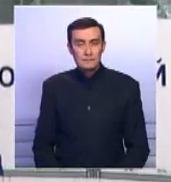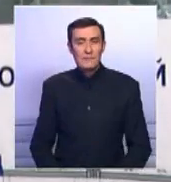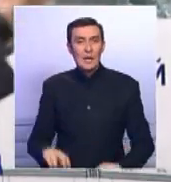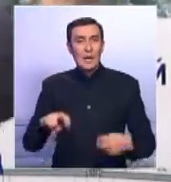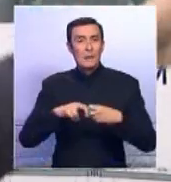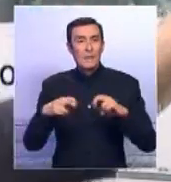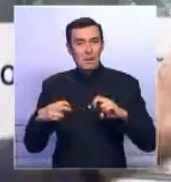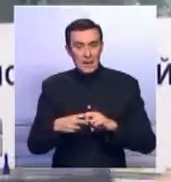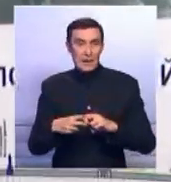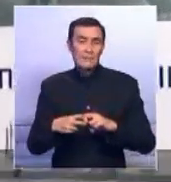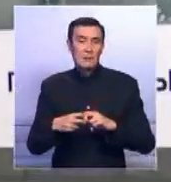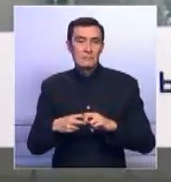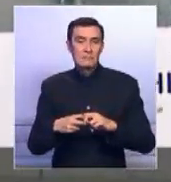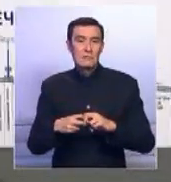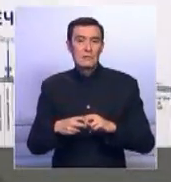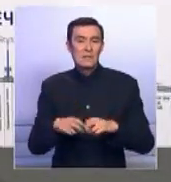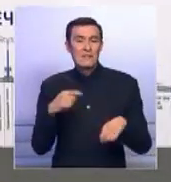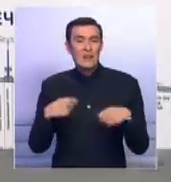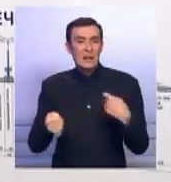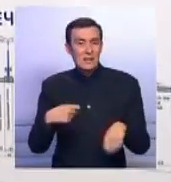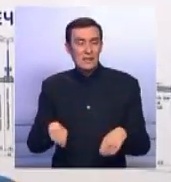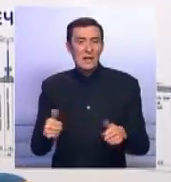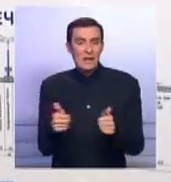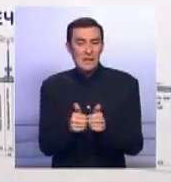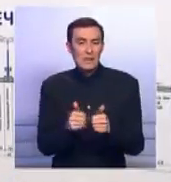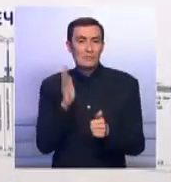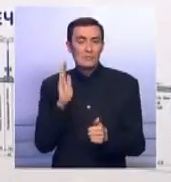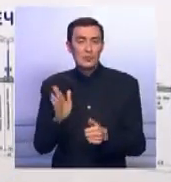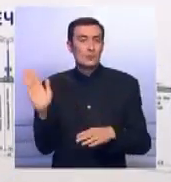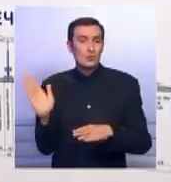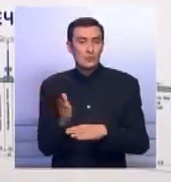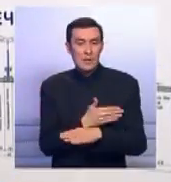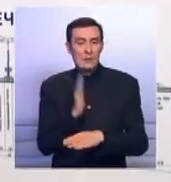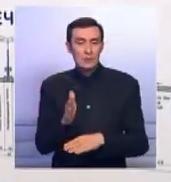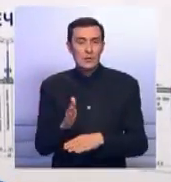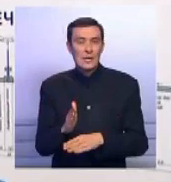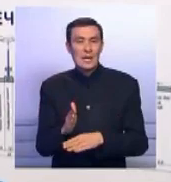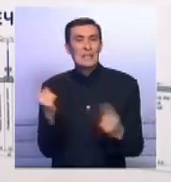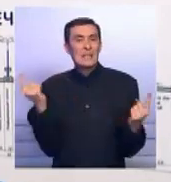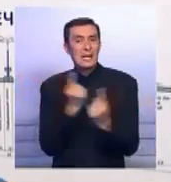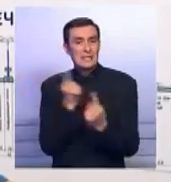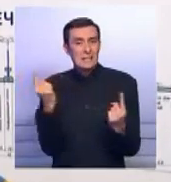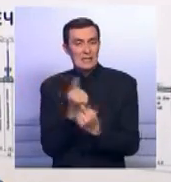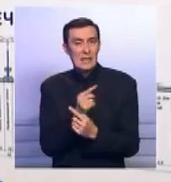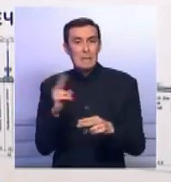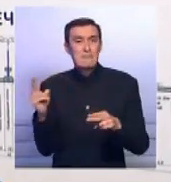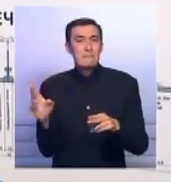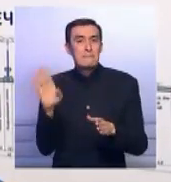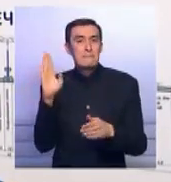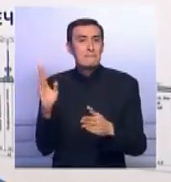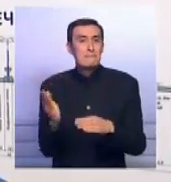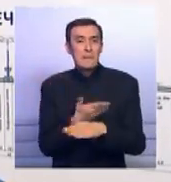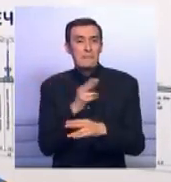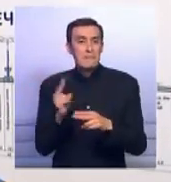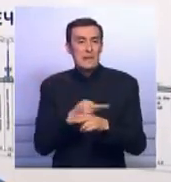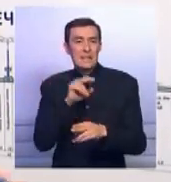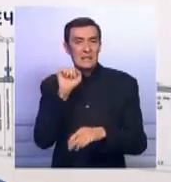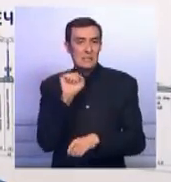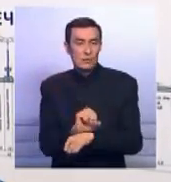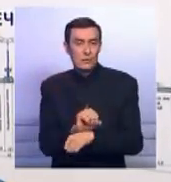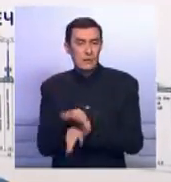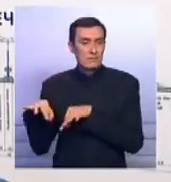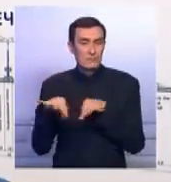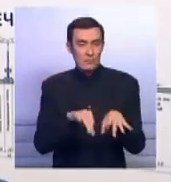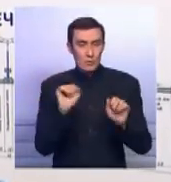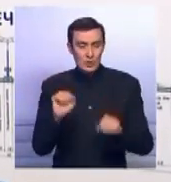Проблема Алтын-Орды будет снята. Посредине будет с одной стороны 2 транзитных без остановки в сторону Бишкека будут уходить.